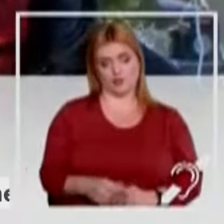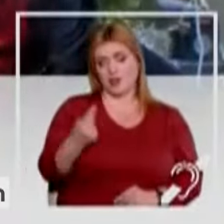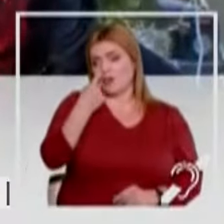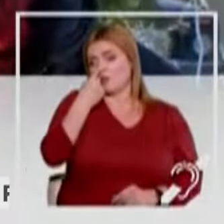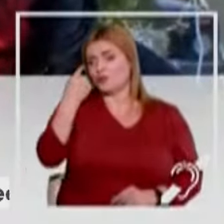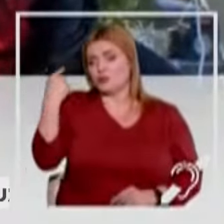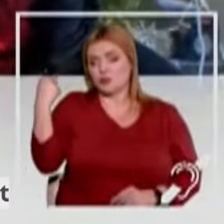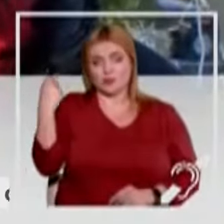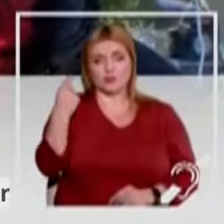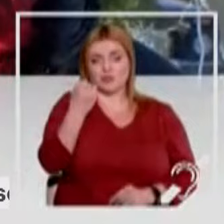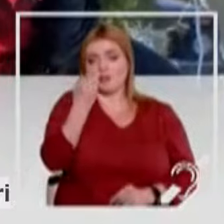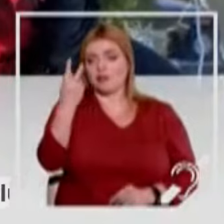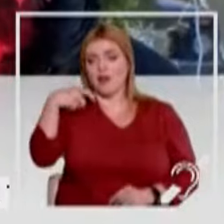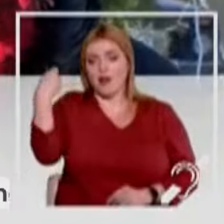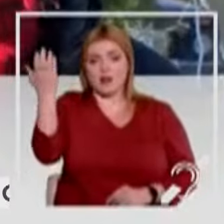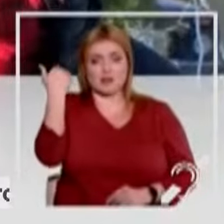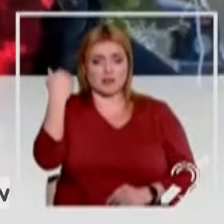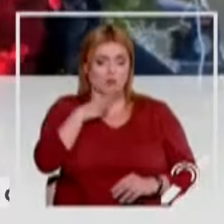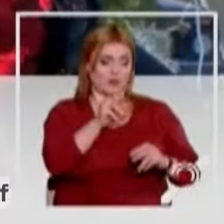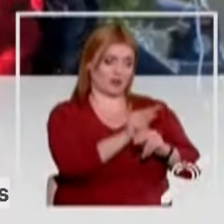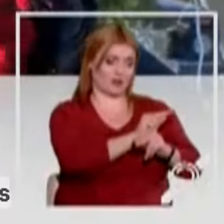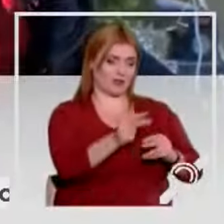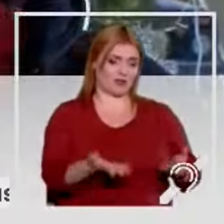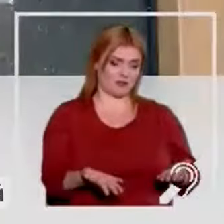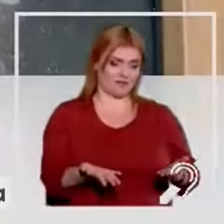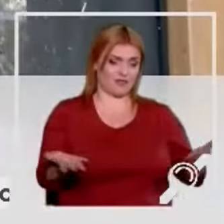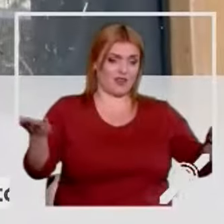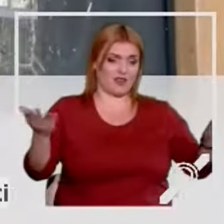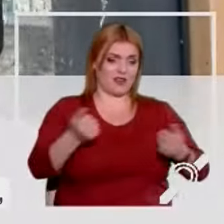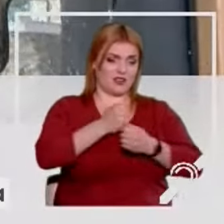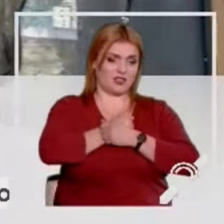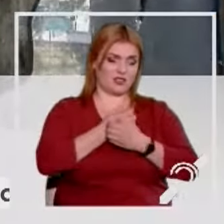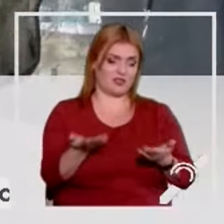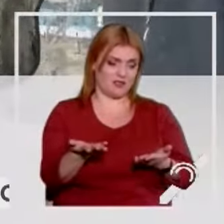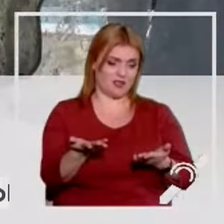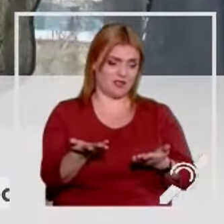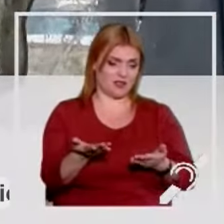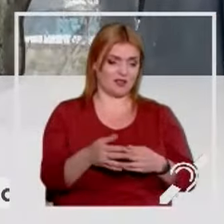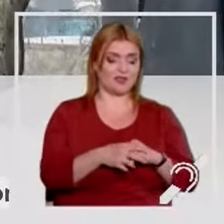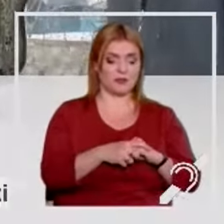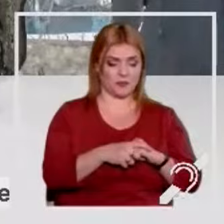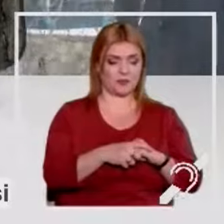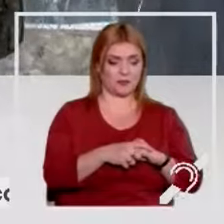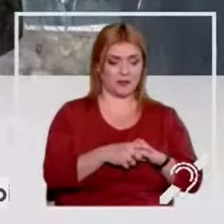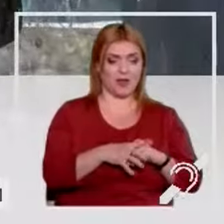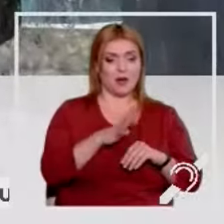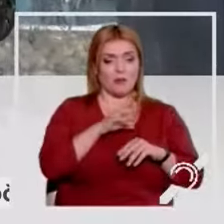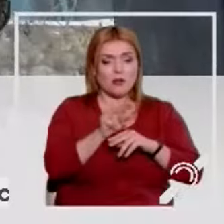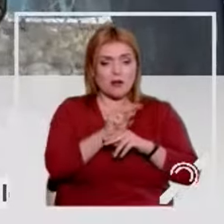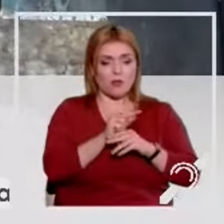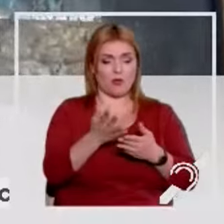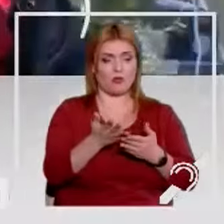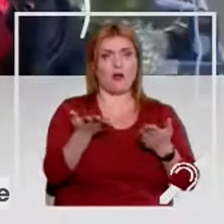ani, că s-au remontat. Iată, bătrânei din puținul lor, o grămadie, și-au făcut așa remont, și